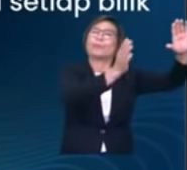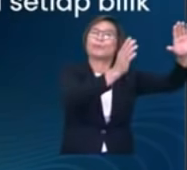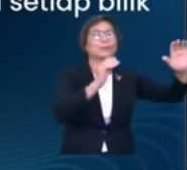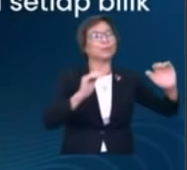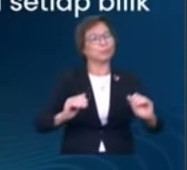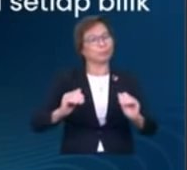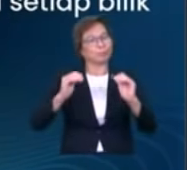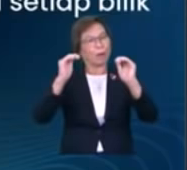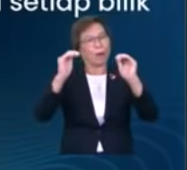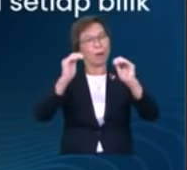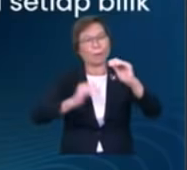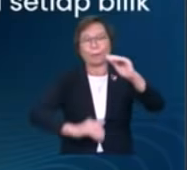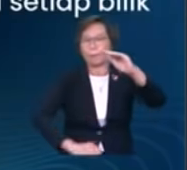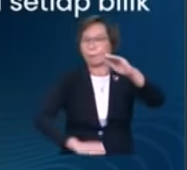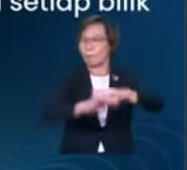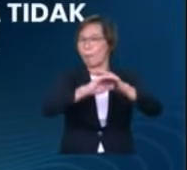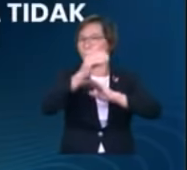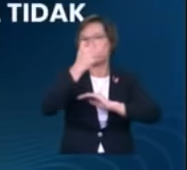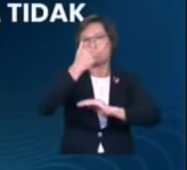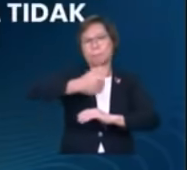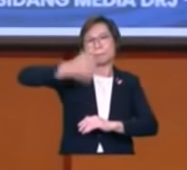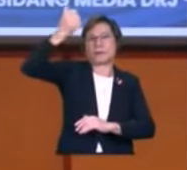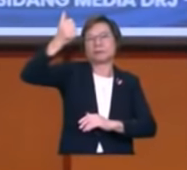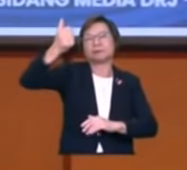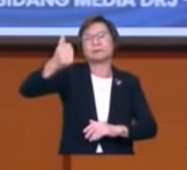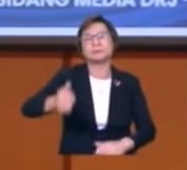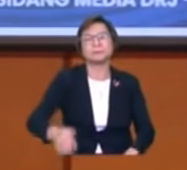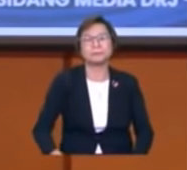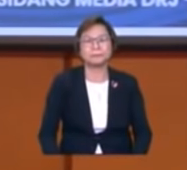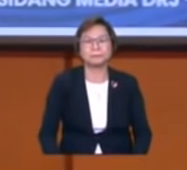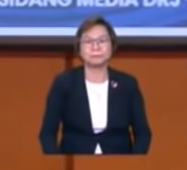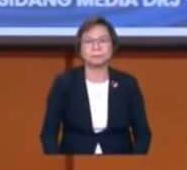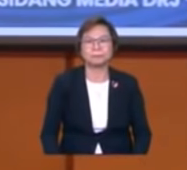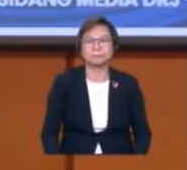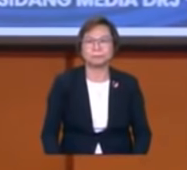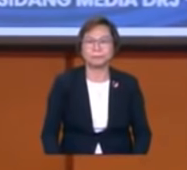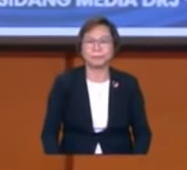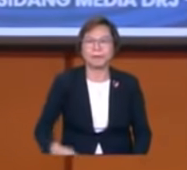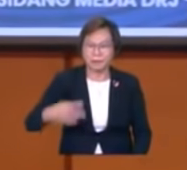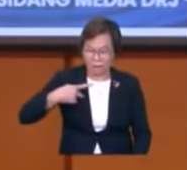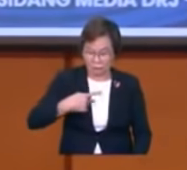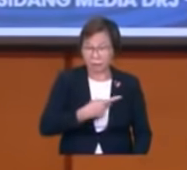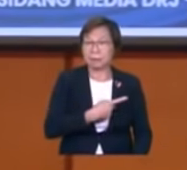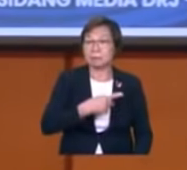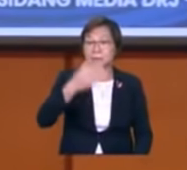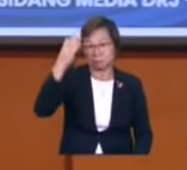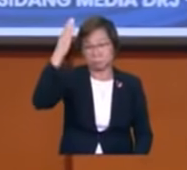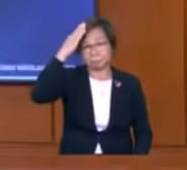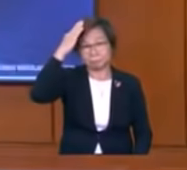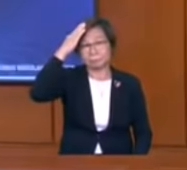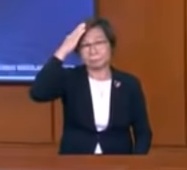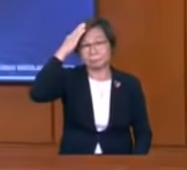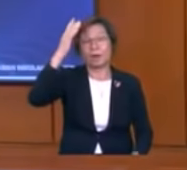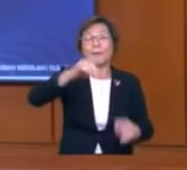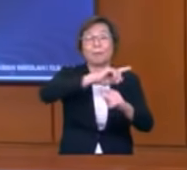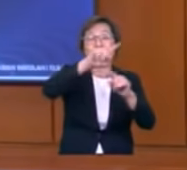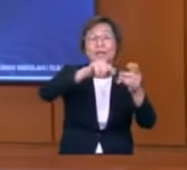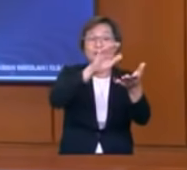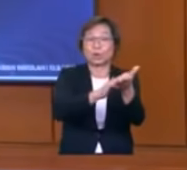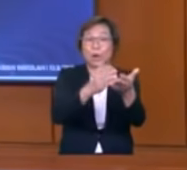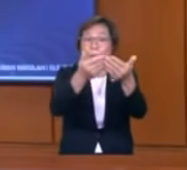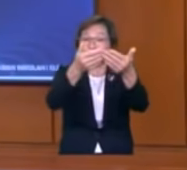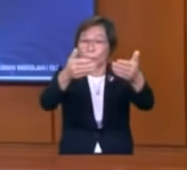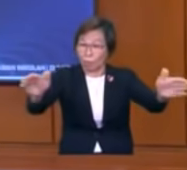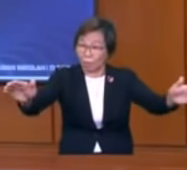pada tahap yang optimum dalam sedari kita sedar bila kita